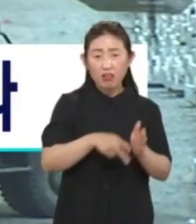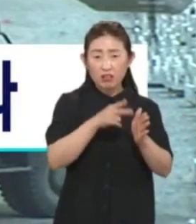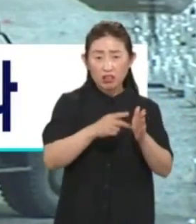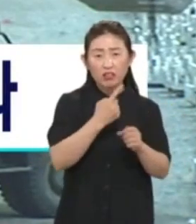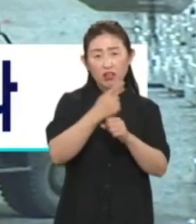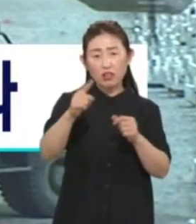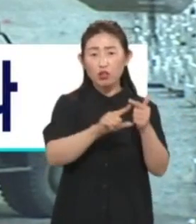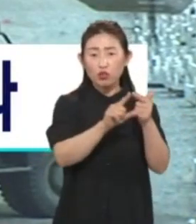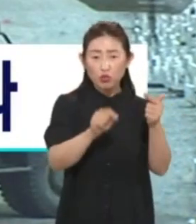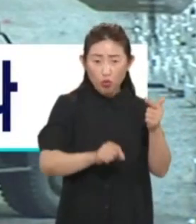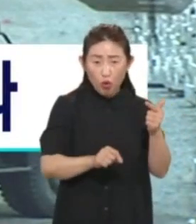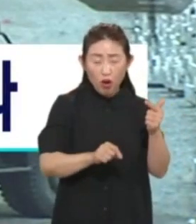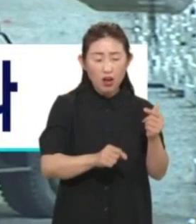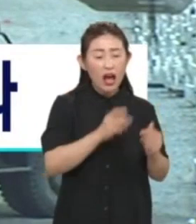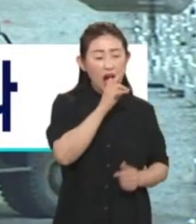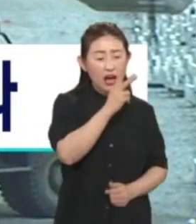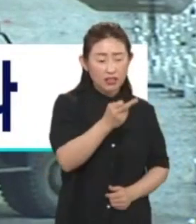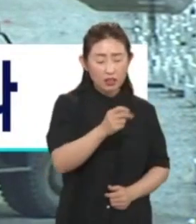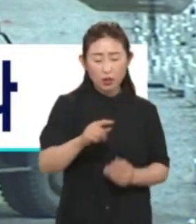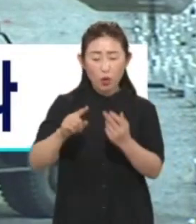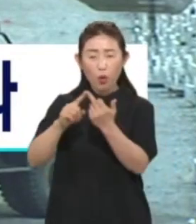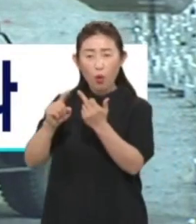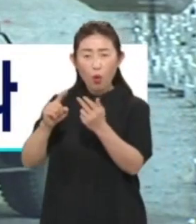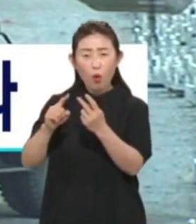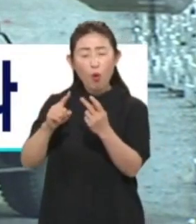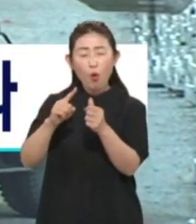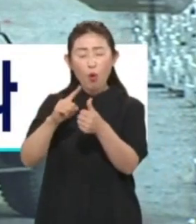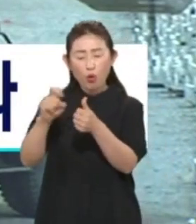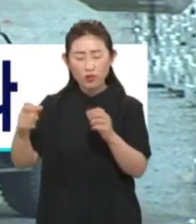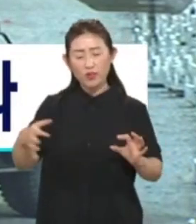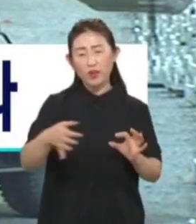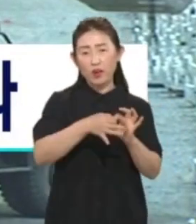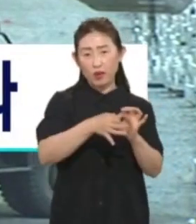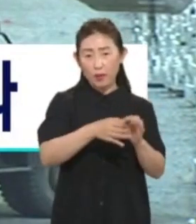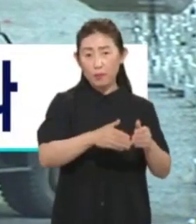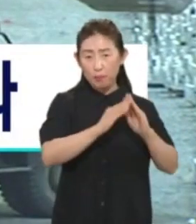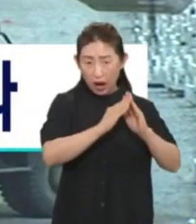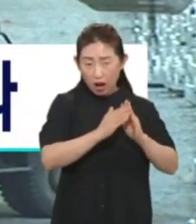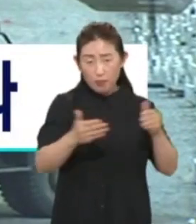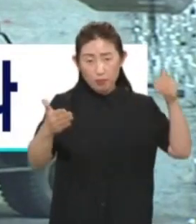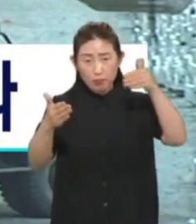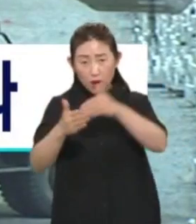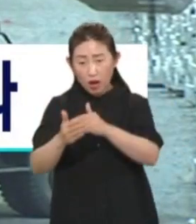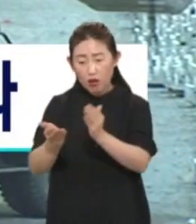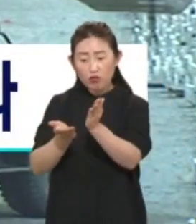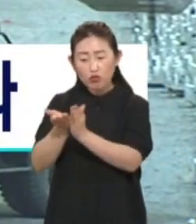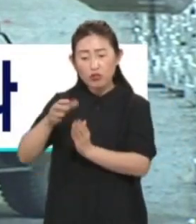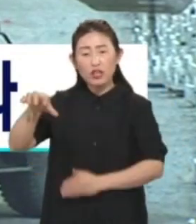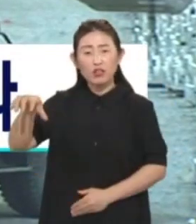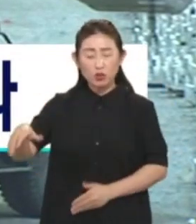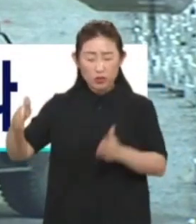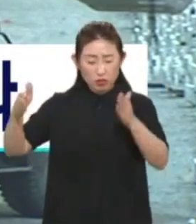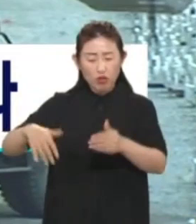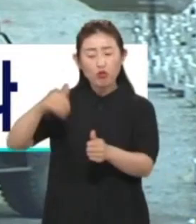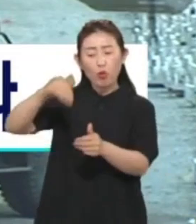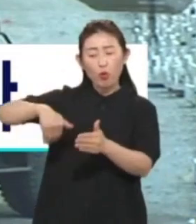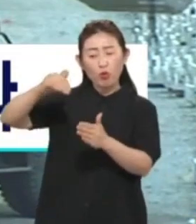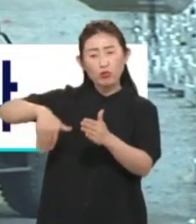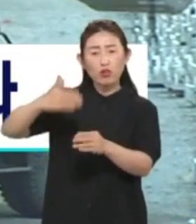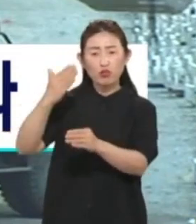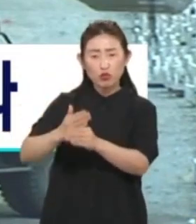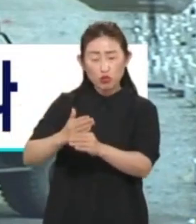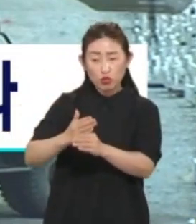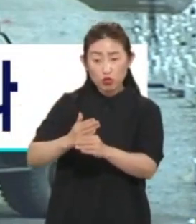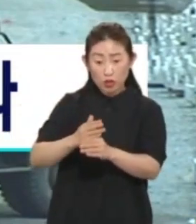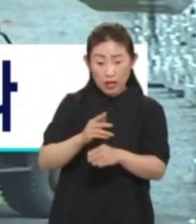6월 홍선까지 완공되는데 정작 열차 운행은 종착역인 군산 구간이 공사 중이라는 이유로 2년